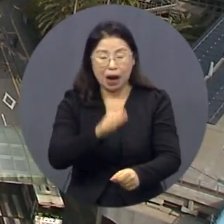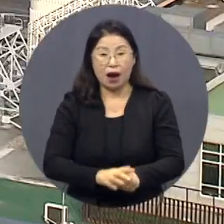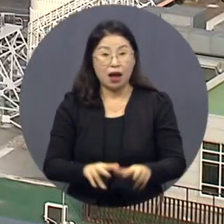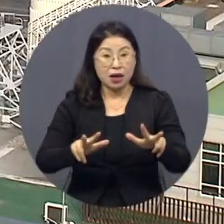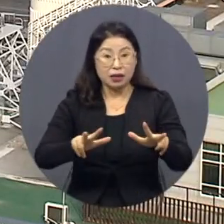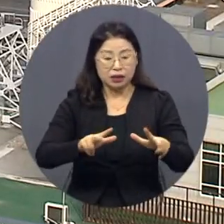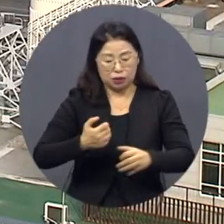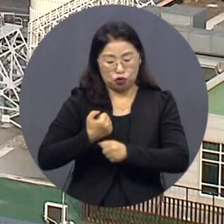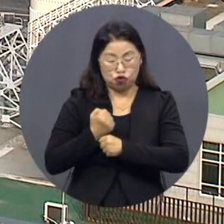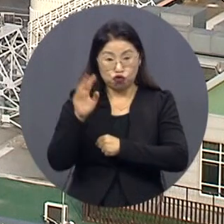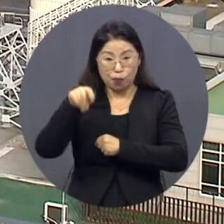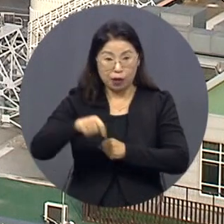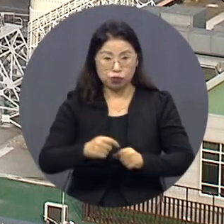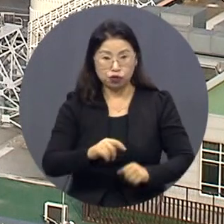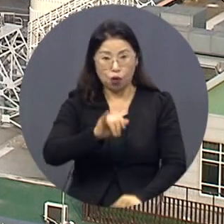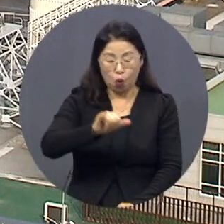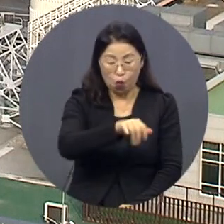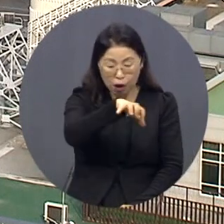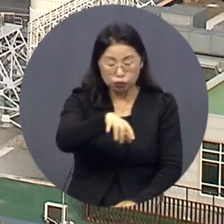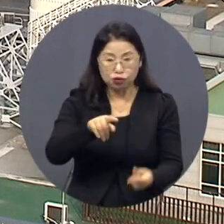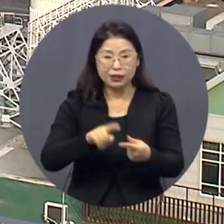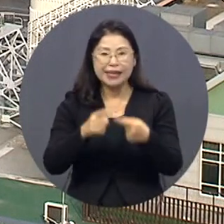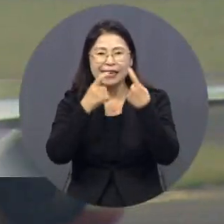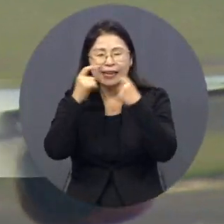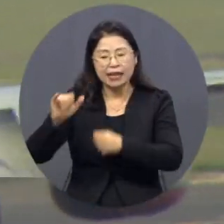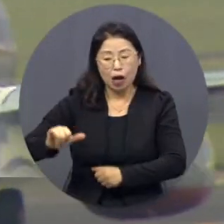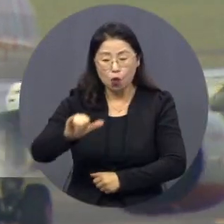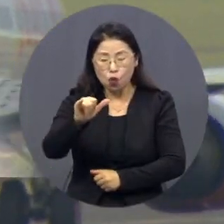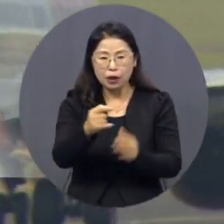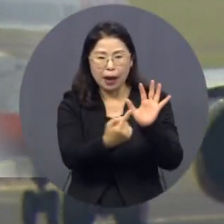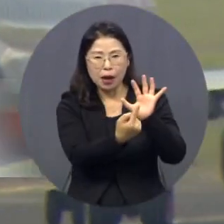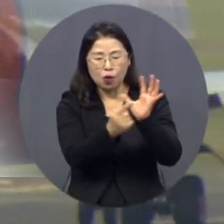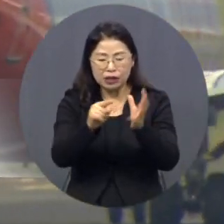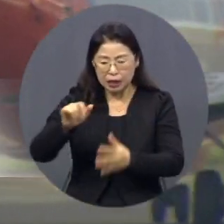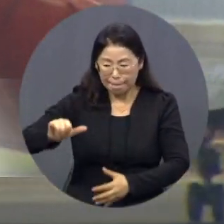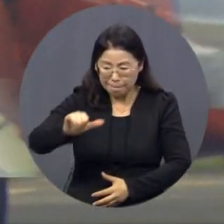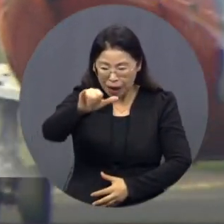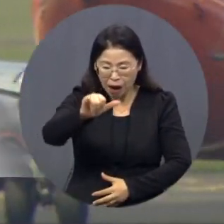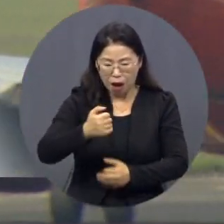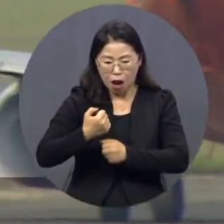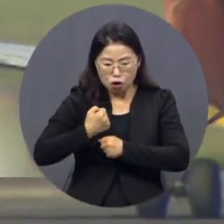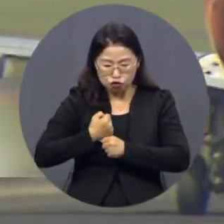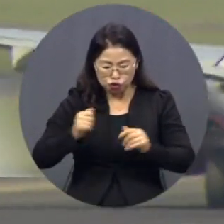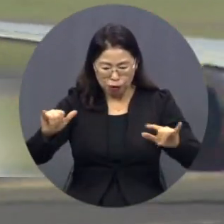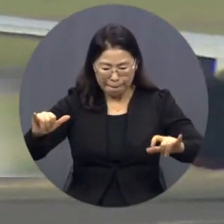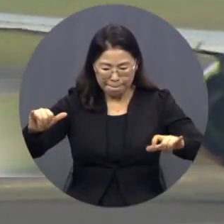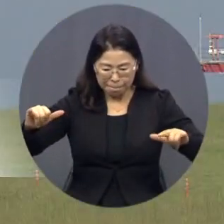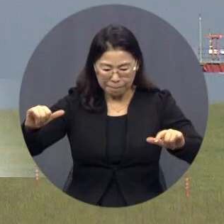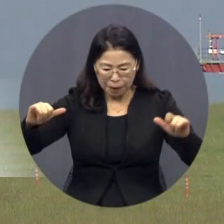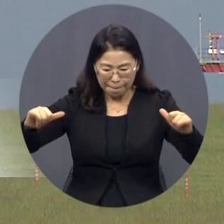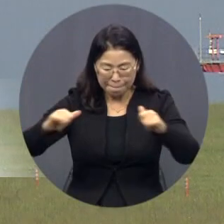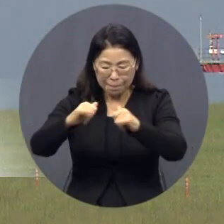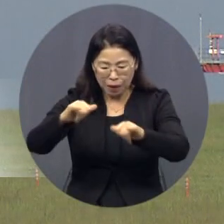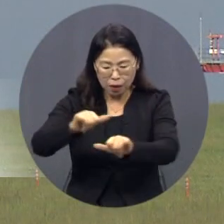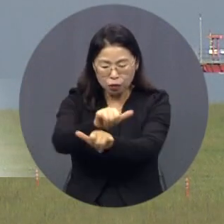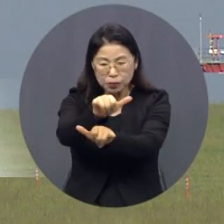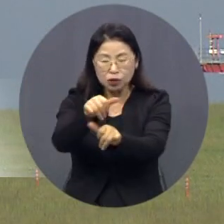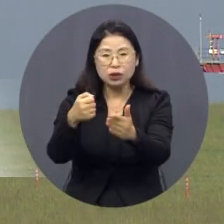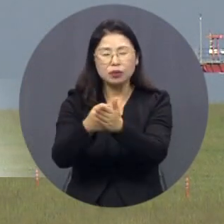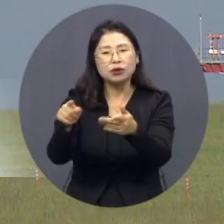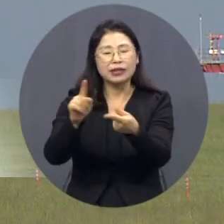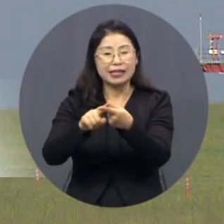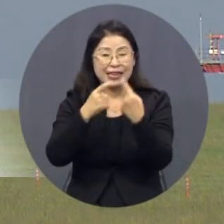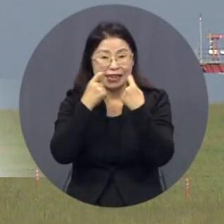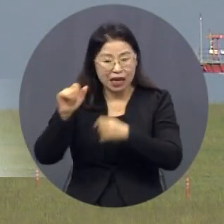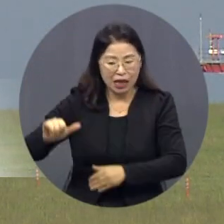국방부는 제주공항 북쪽에 민간항공기 관제 구역과 군작전 구역이 겹치는 구역에서 민간항공기가